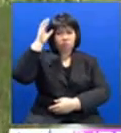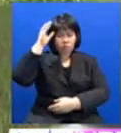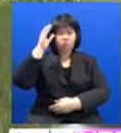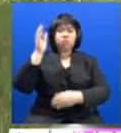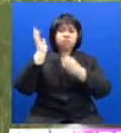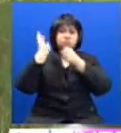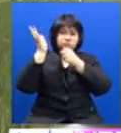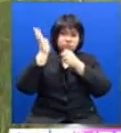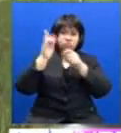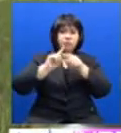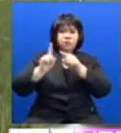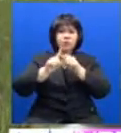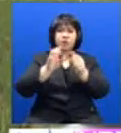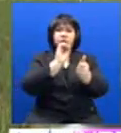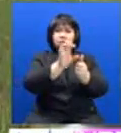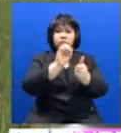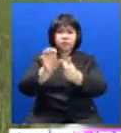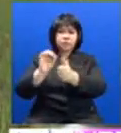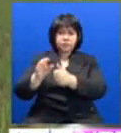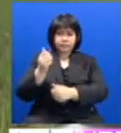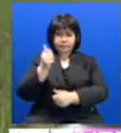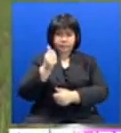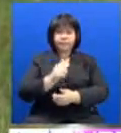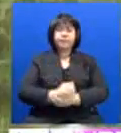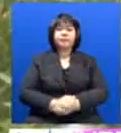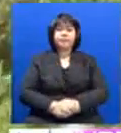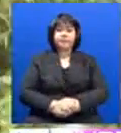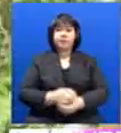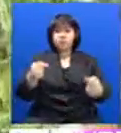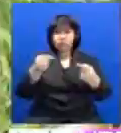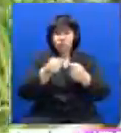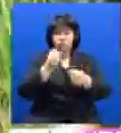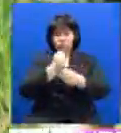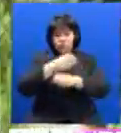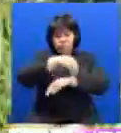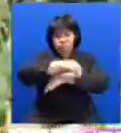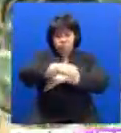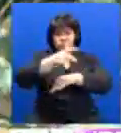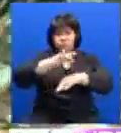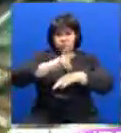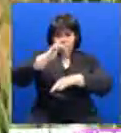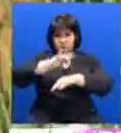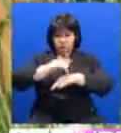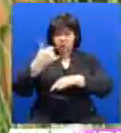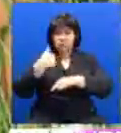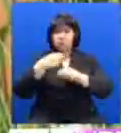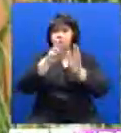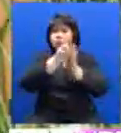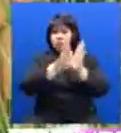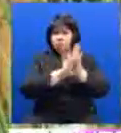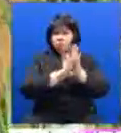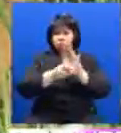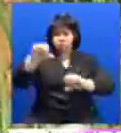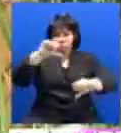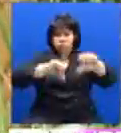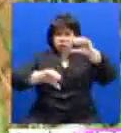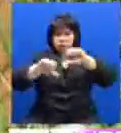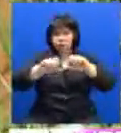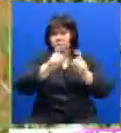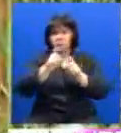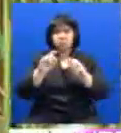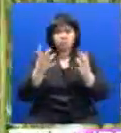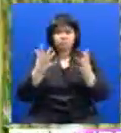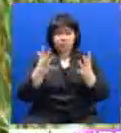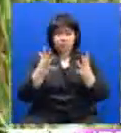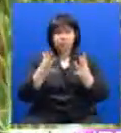พันธ์หรือแนวทางการทำนาแบบใหม่ครับ การทำนาแบบเกษตรอินทรีย์เป็นระบบการผลิตที่ไม่ใช้สารเคมีทุกชนิด